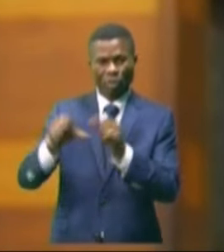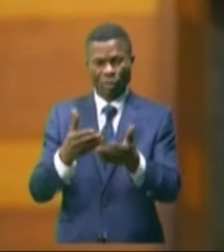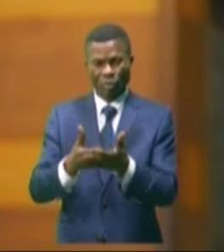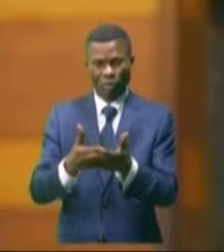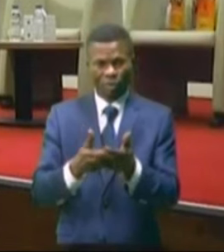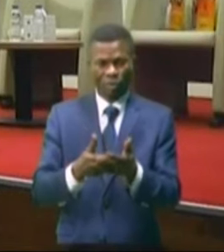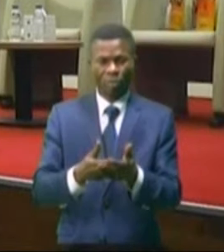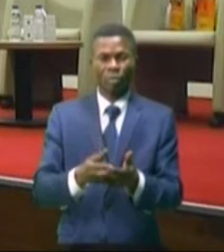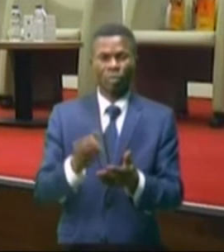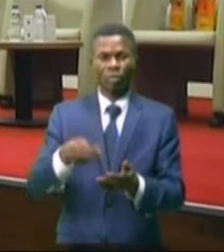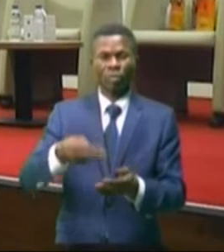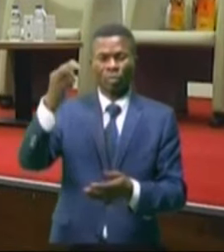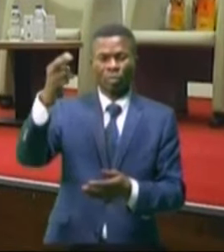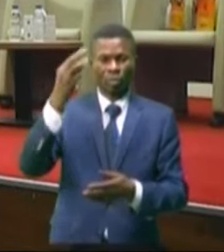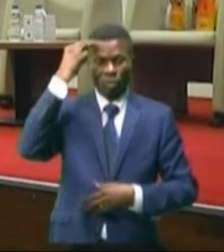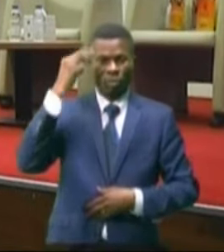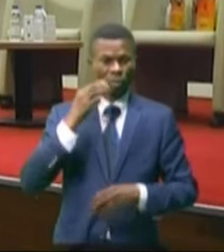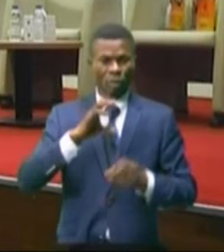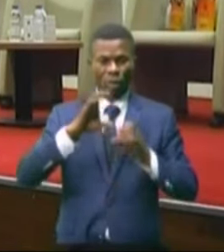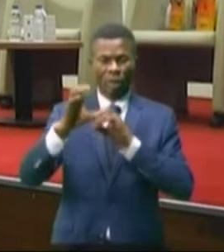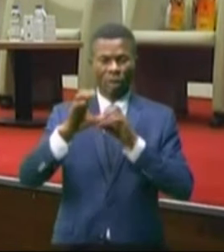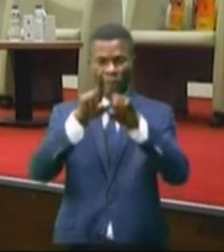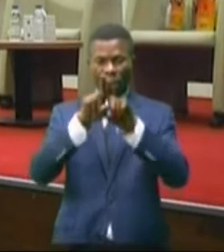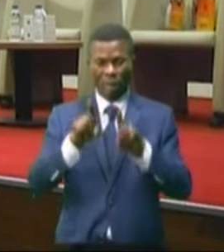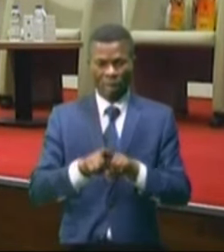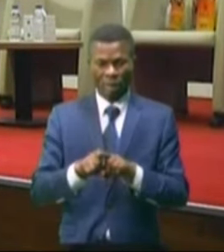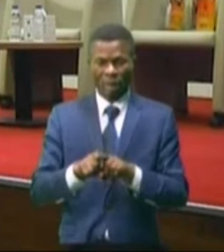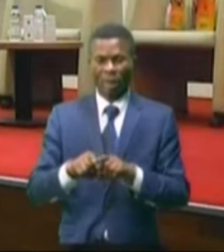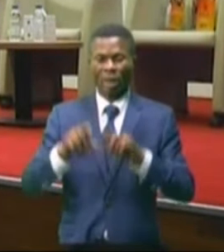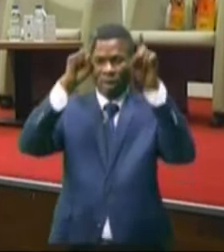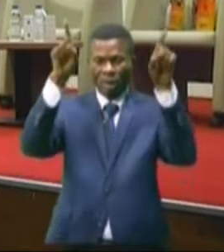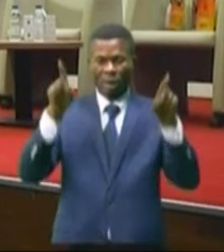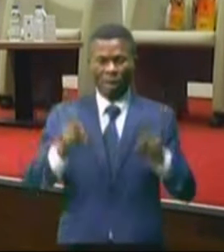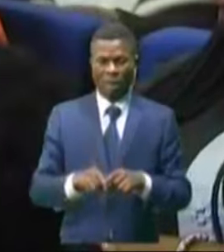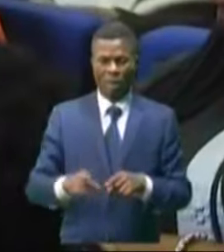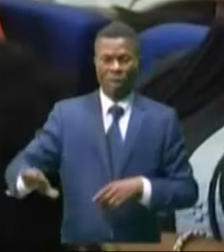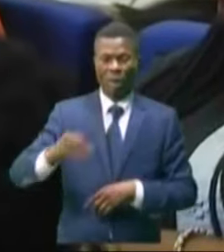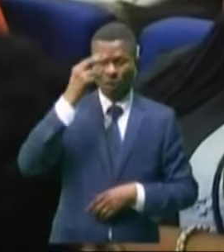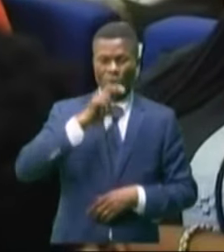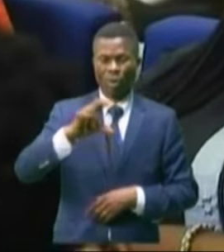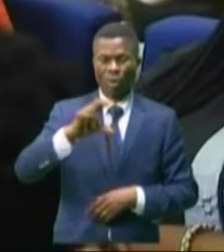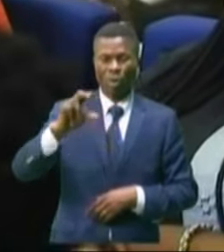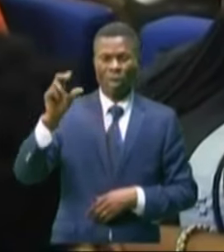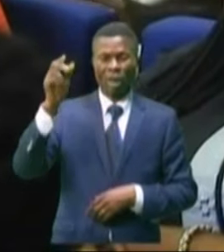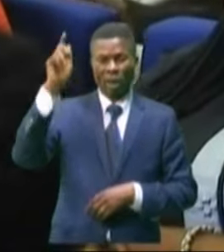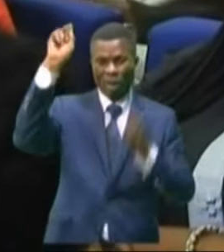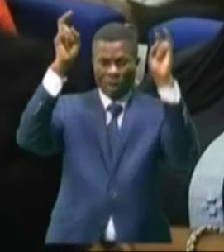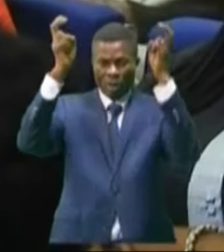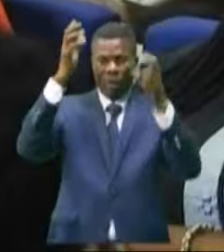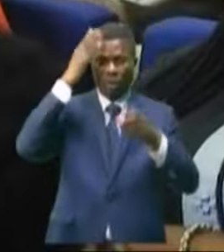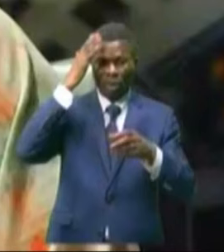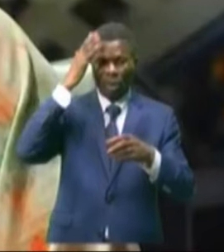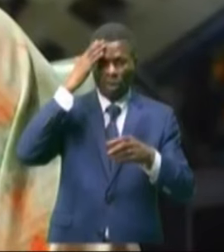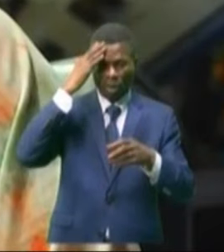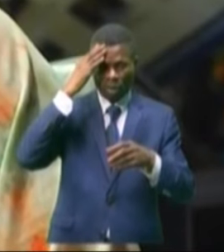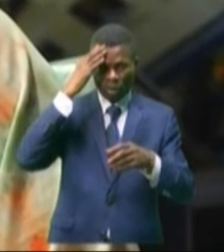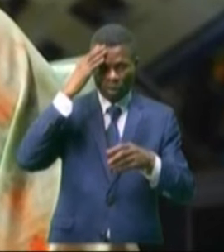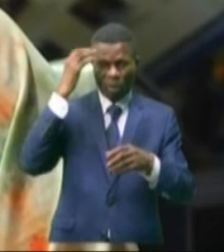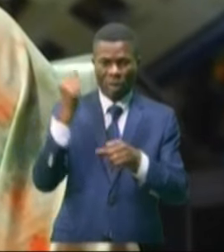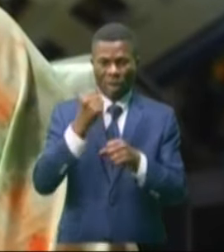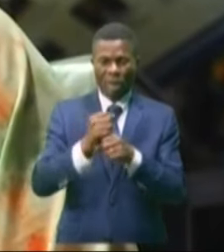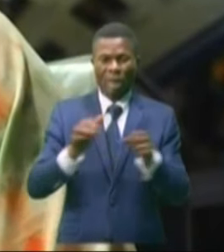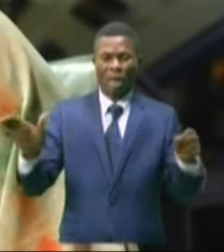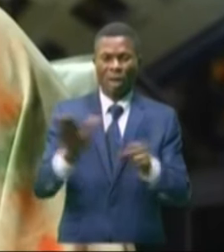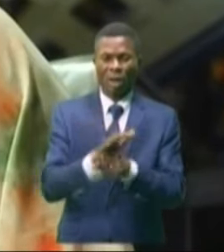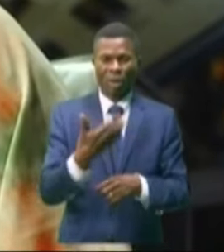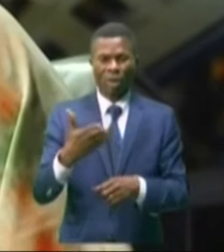haut patronage du ministre de la Communication et Médias de la Côte d'Ivoire avec comme thème « Savoir vendre pour prospérer »,